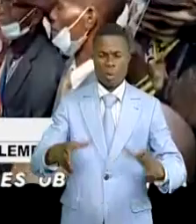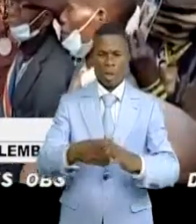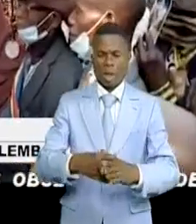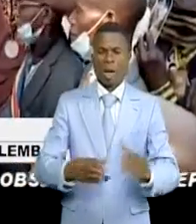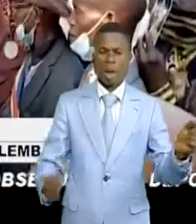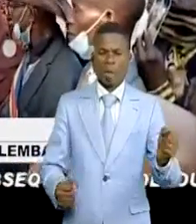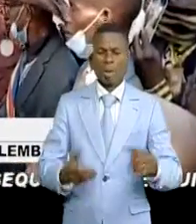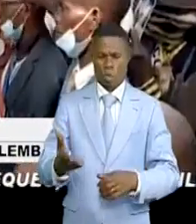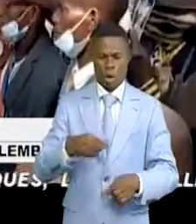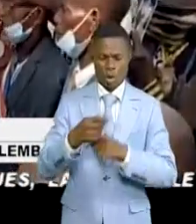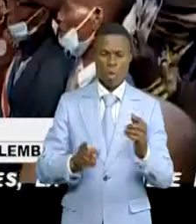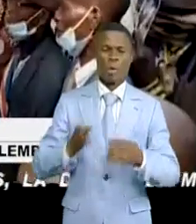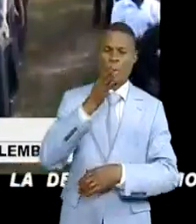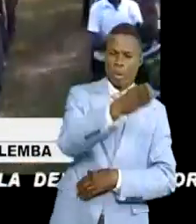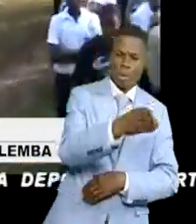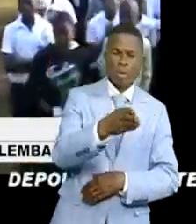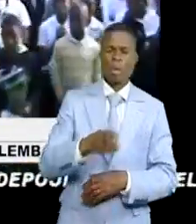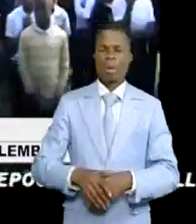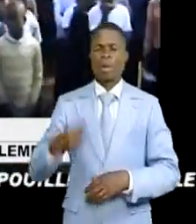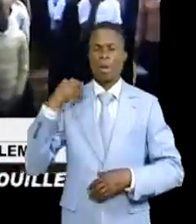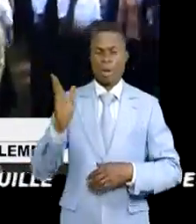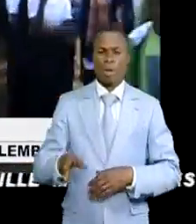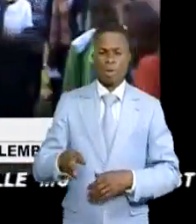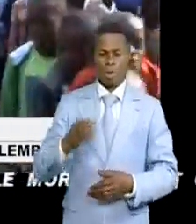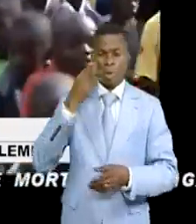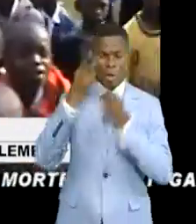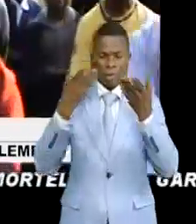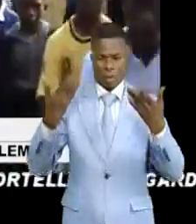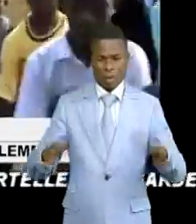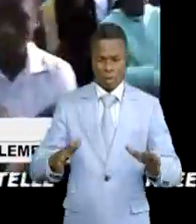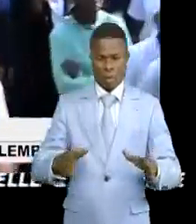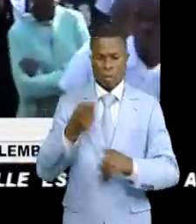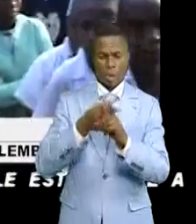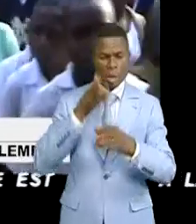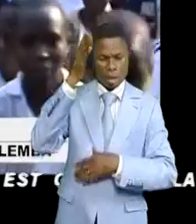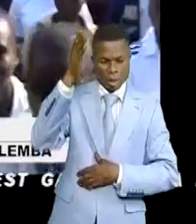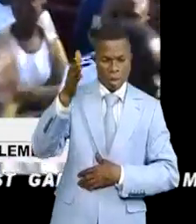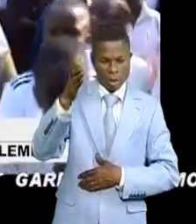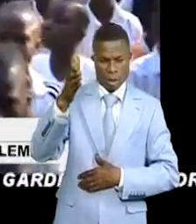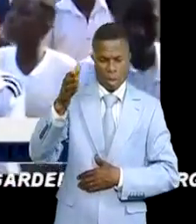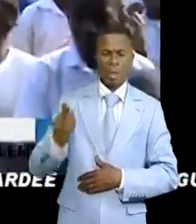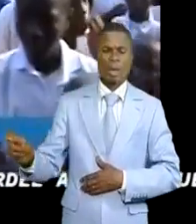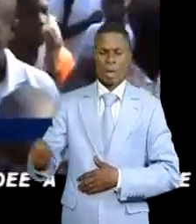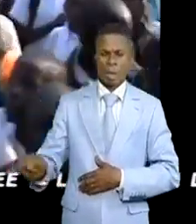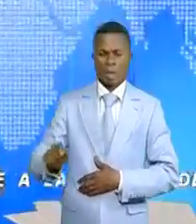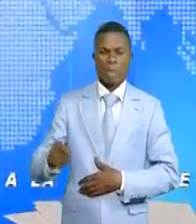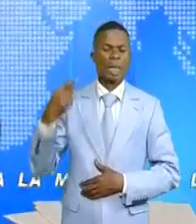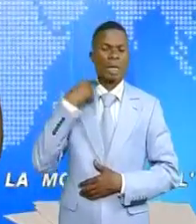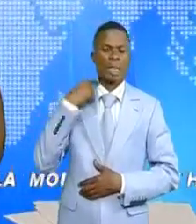sœur d'Angola. Le numéro 1 du Kwango va boucler son itinérance le mois prochain par les territoires de